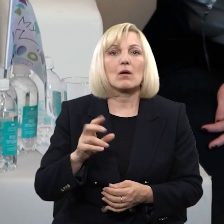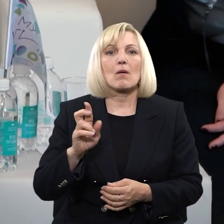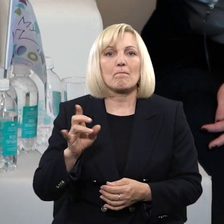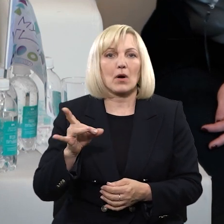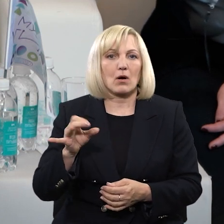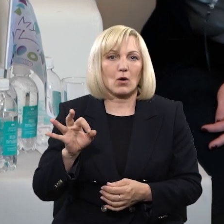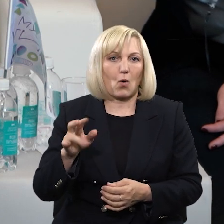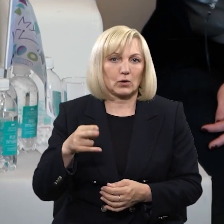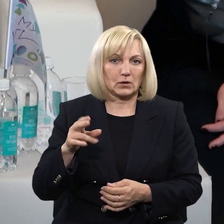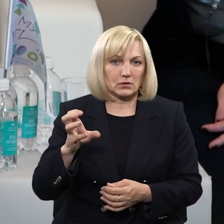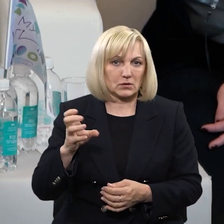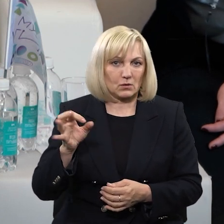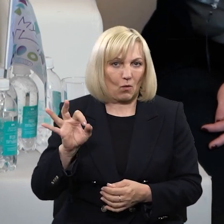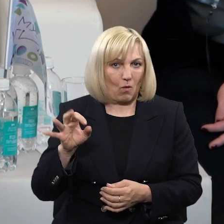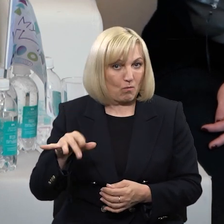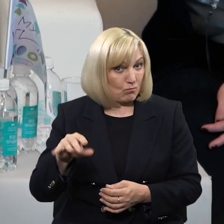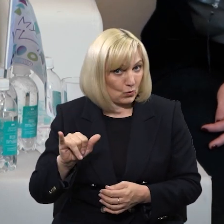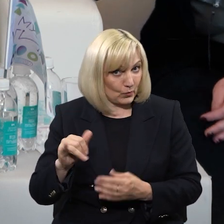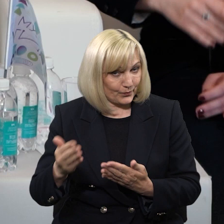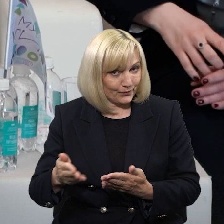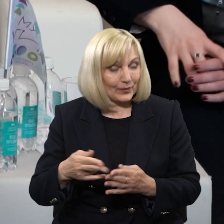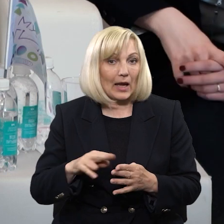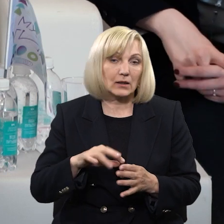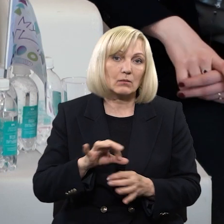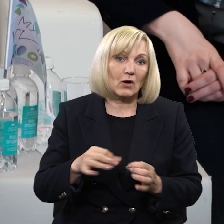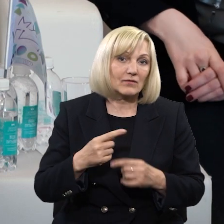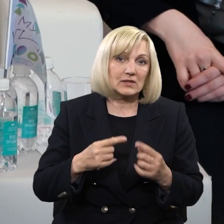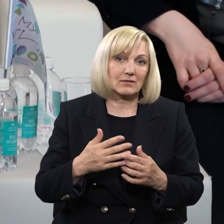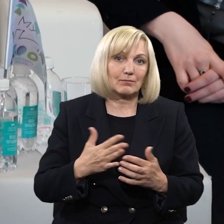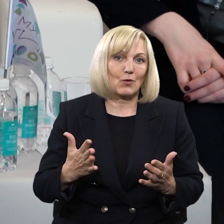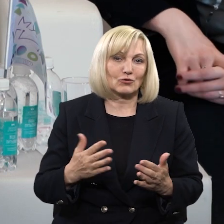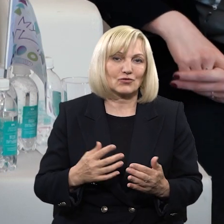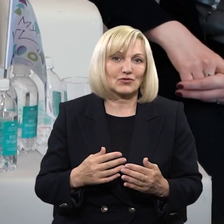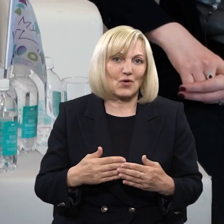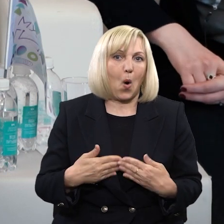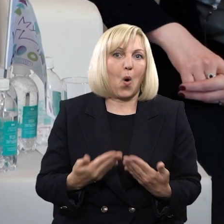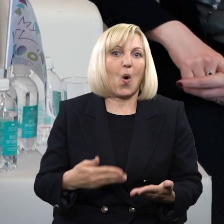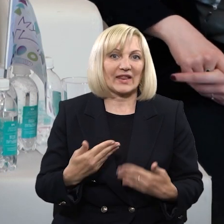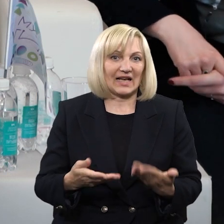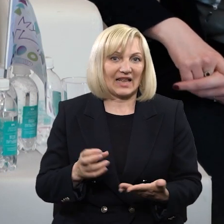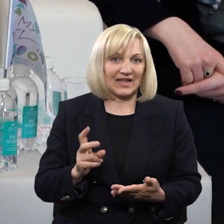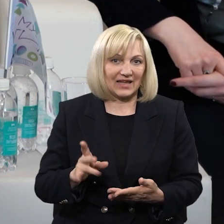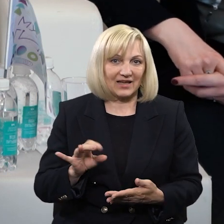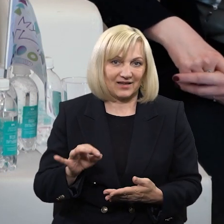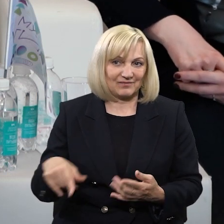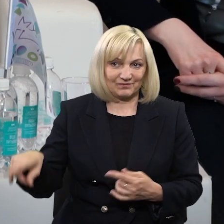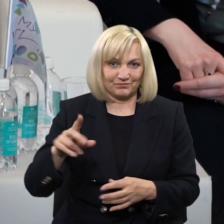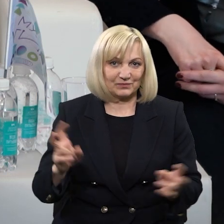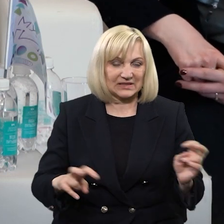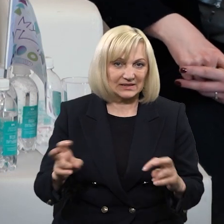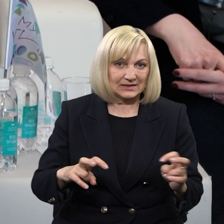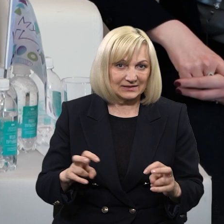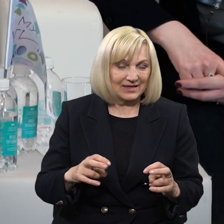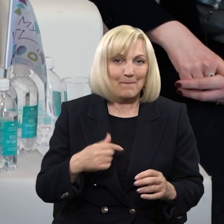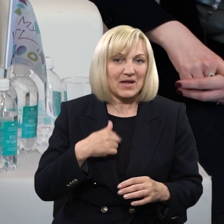бродскому а этот проект всегда находил огромный отклик в сердцах наших гостей так скажем